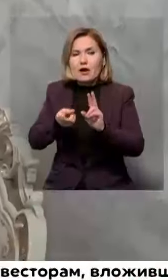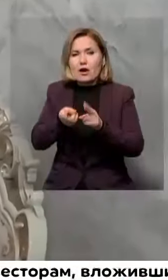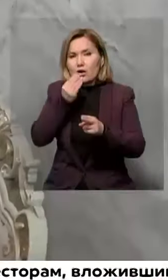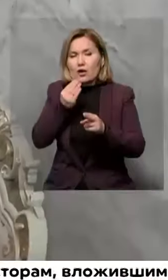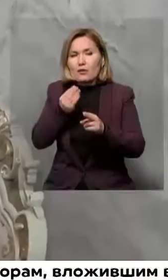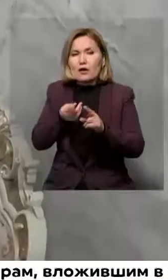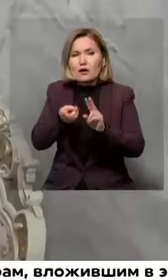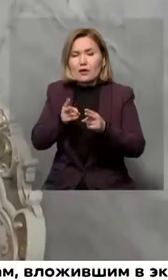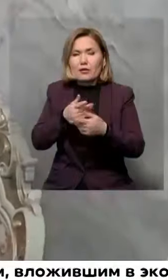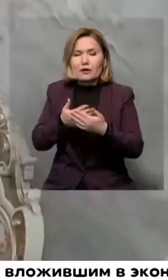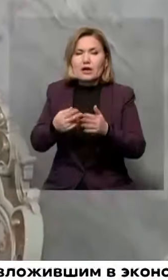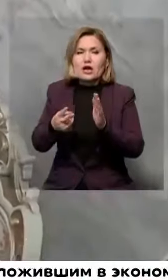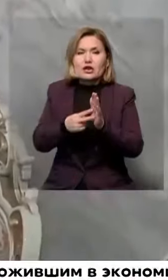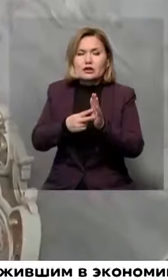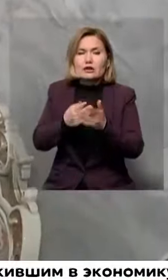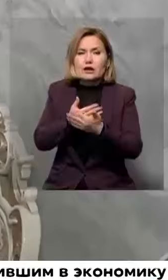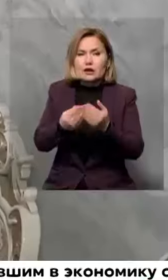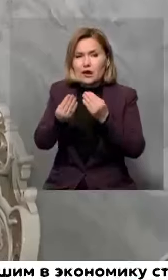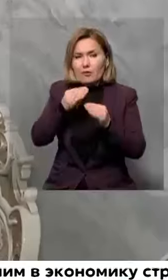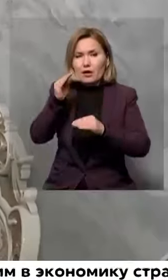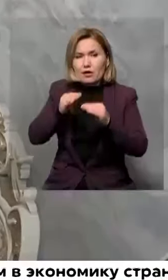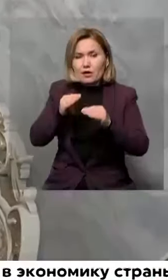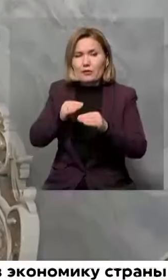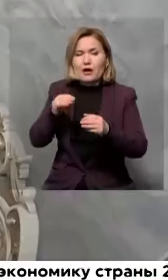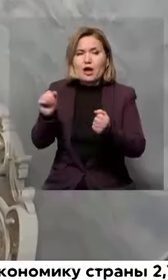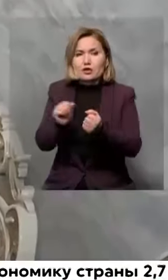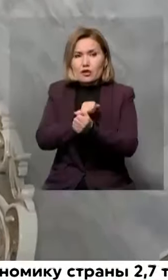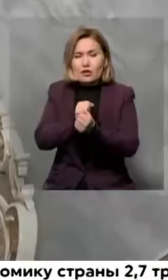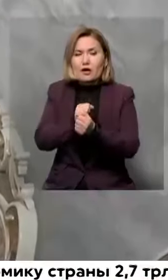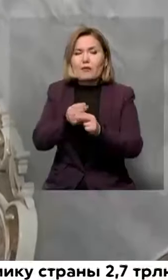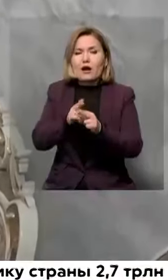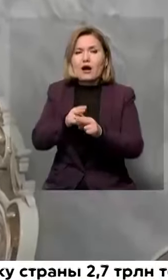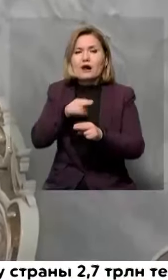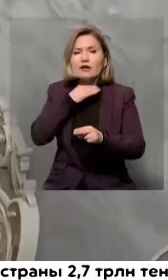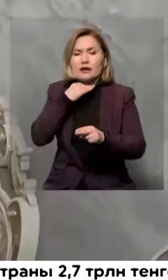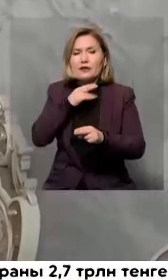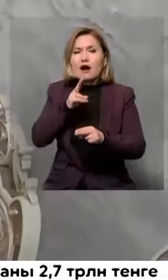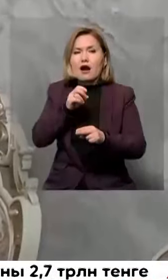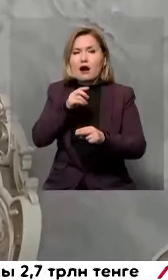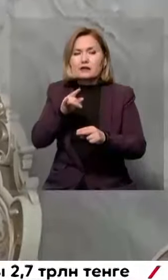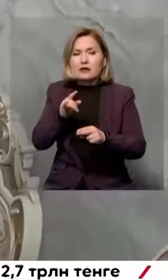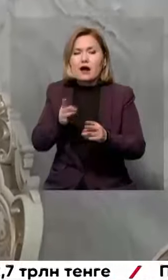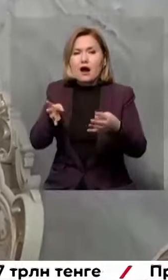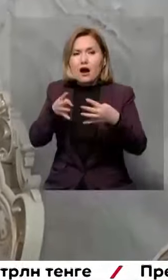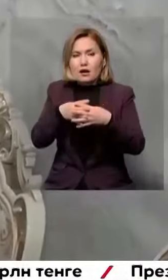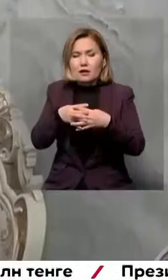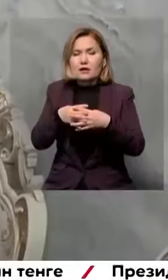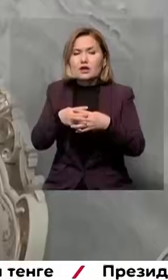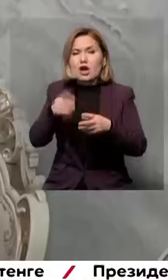Жеті түрден жасалады, сүрленген қазы қарта ет, араластырады,